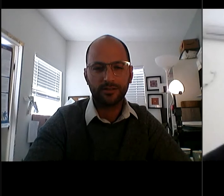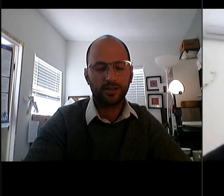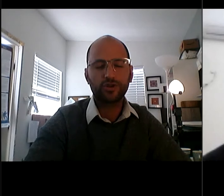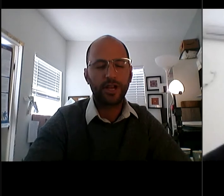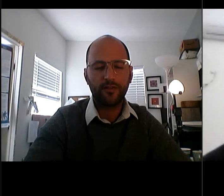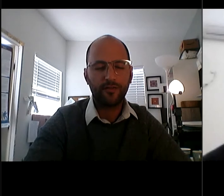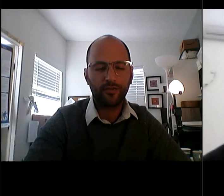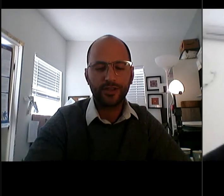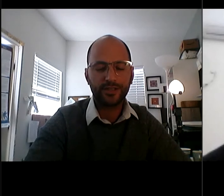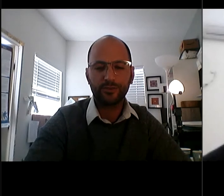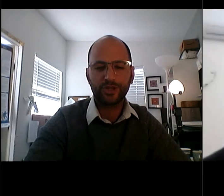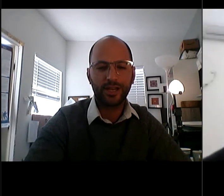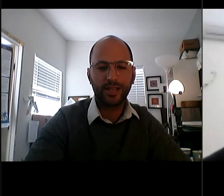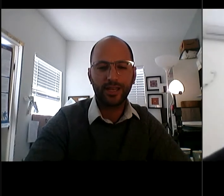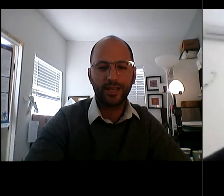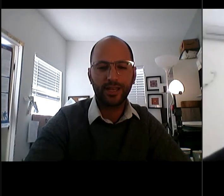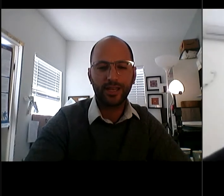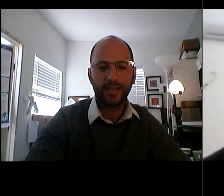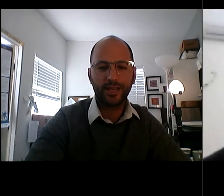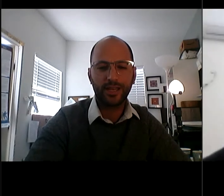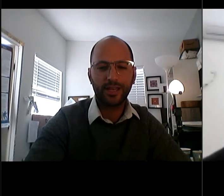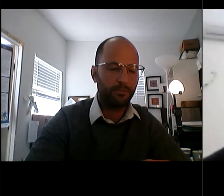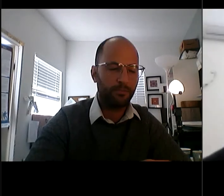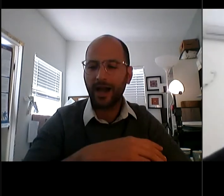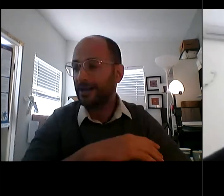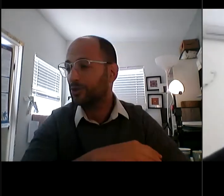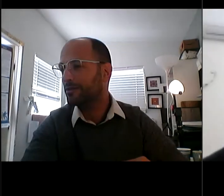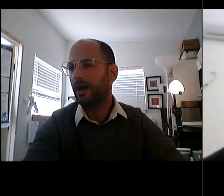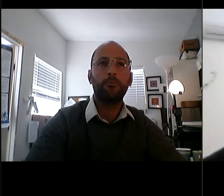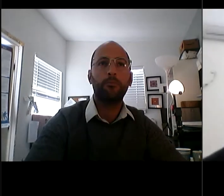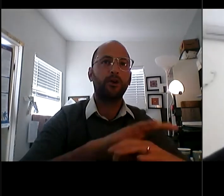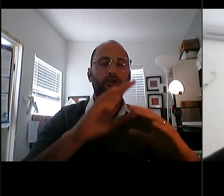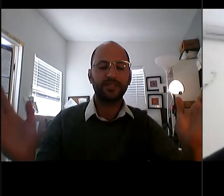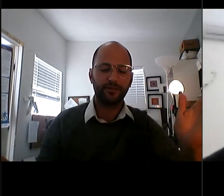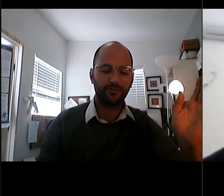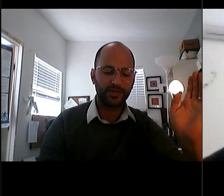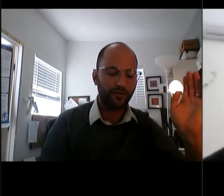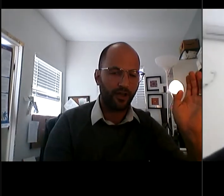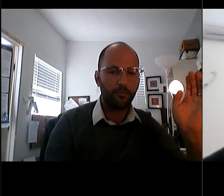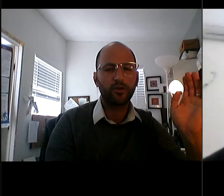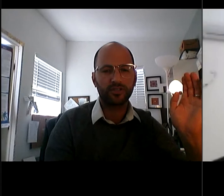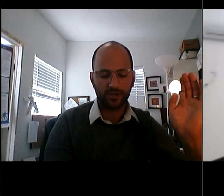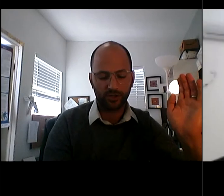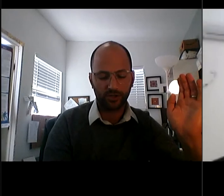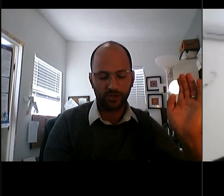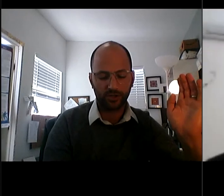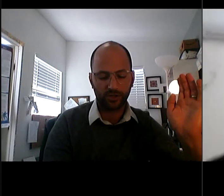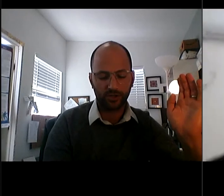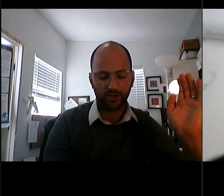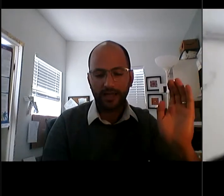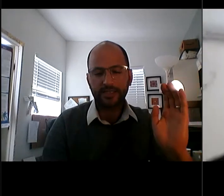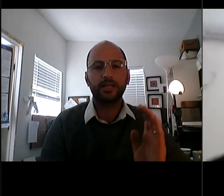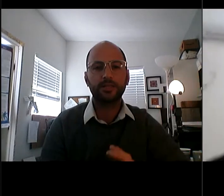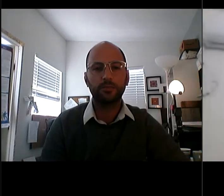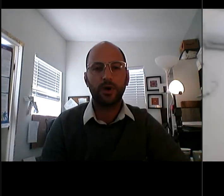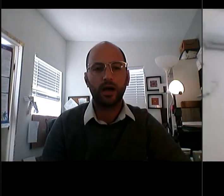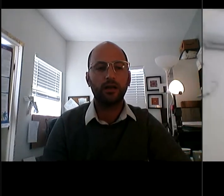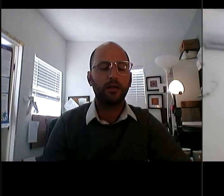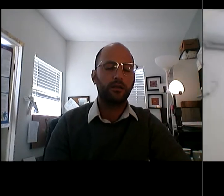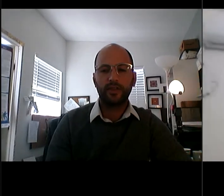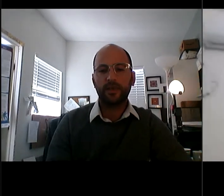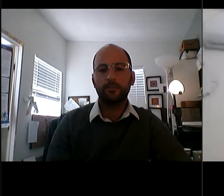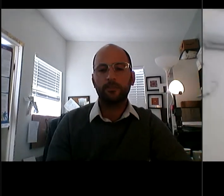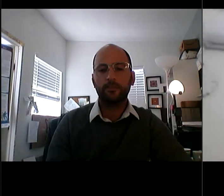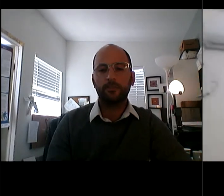טובה נקודה. זה לא משנה איפה היא, זה לא משנה מה הנתונים, המקרו מסביב. בסוף המיקרו זה ממש חשוב, העסקה